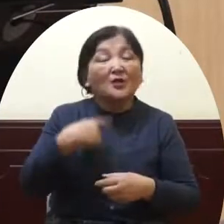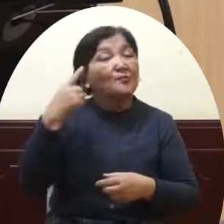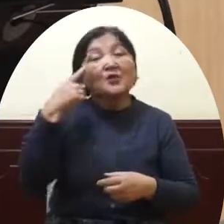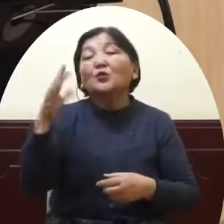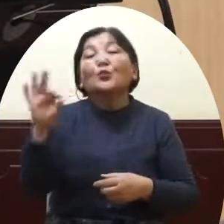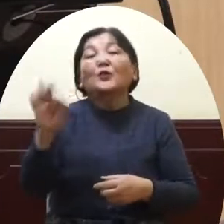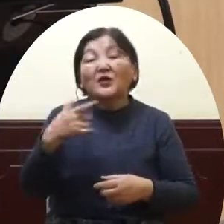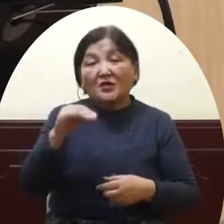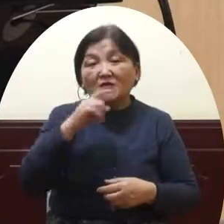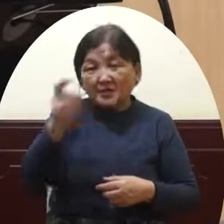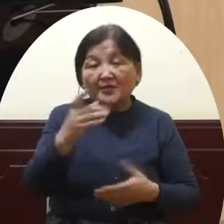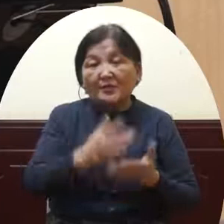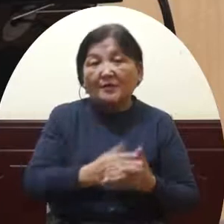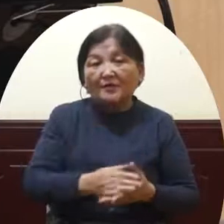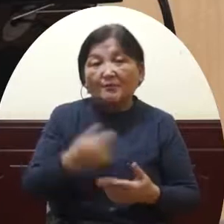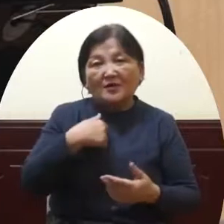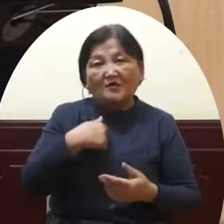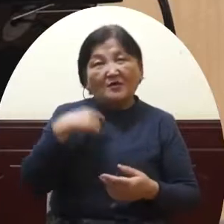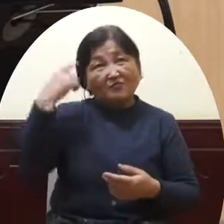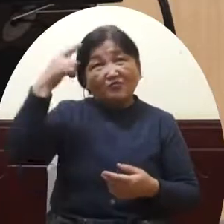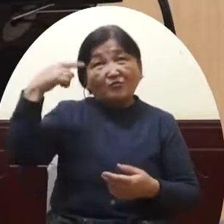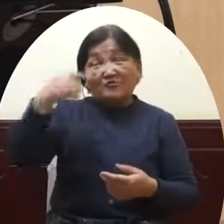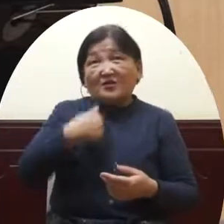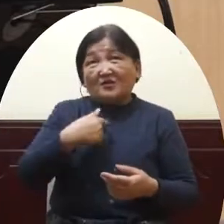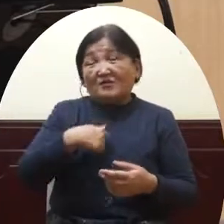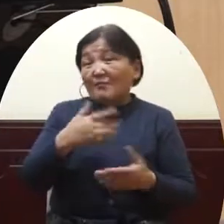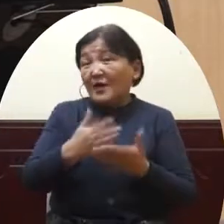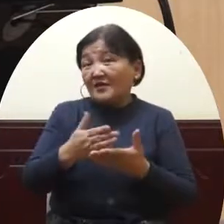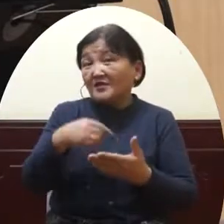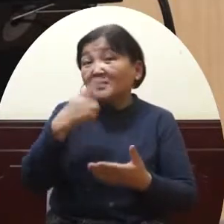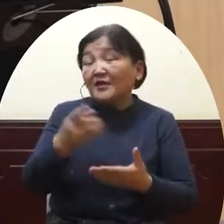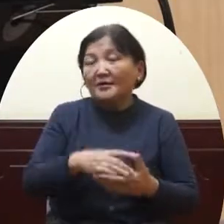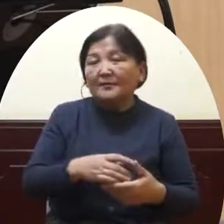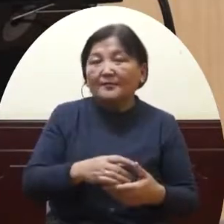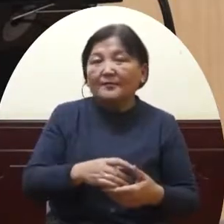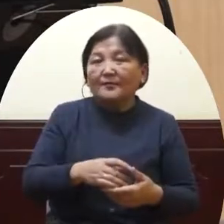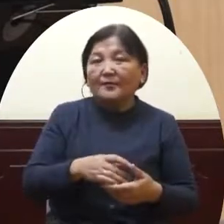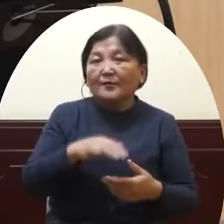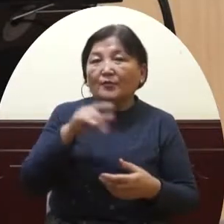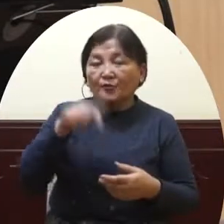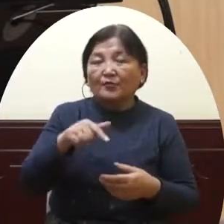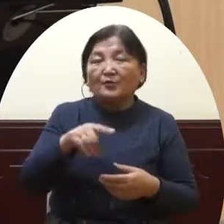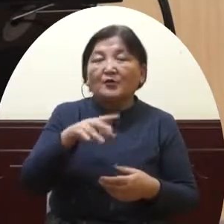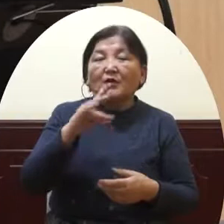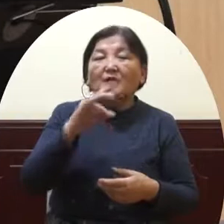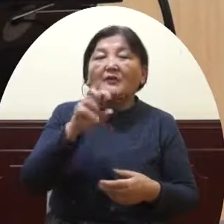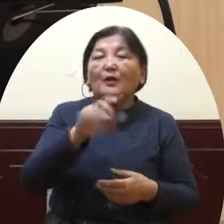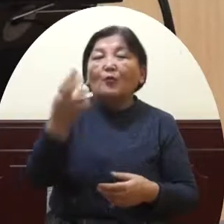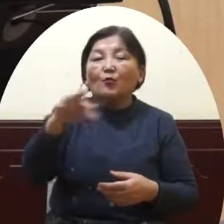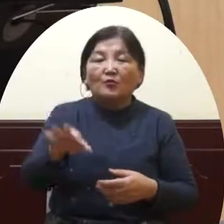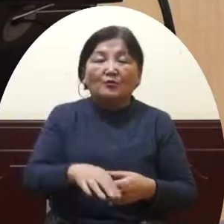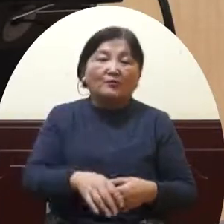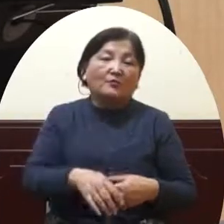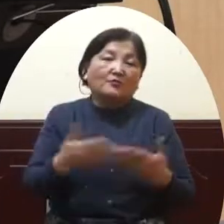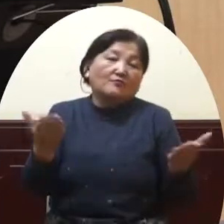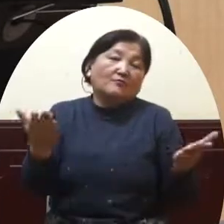хэлдэг. Зүгээр надад нэг ийм л төсөөлөл байна л гэж хариулдаг. Өнөөдрийн улс төрийн намууд бол клиентилист